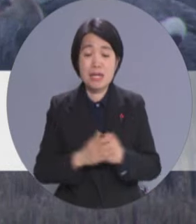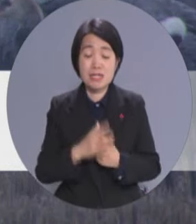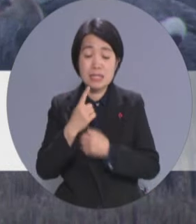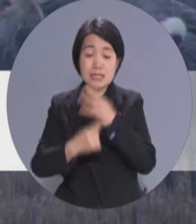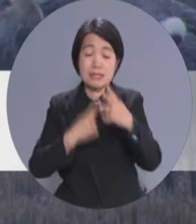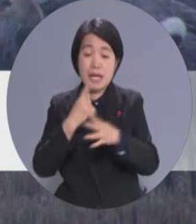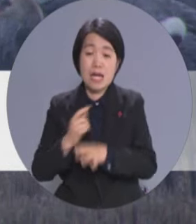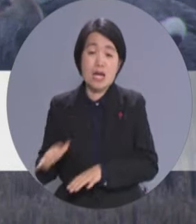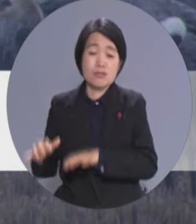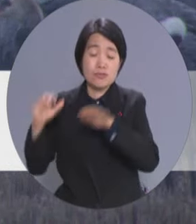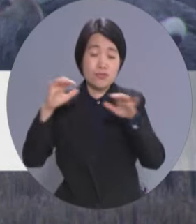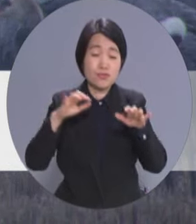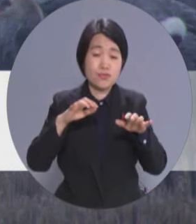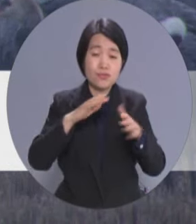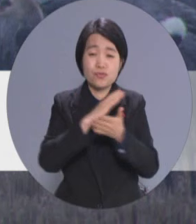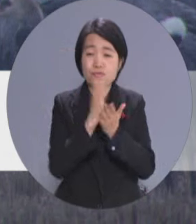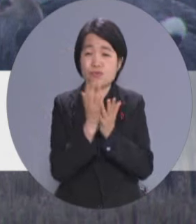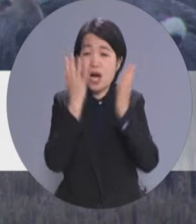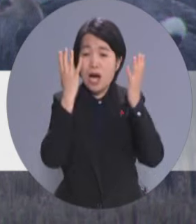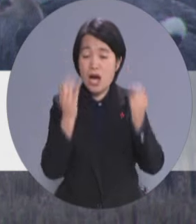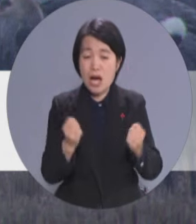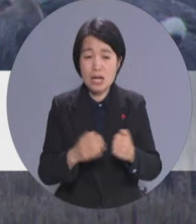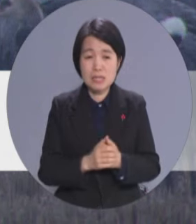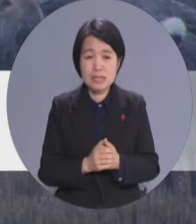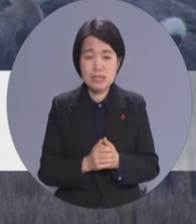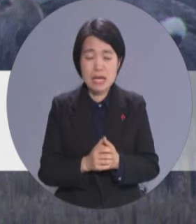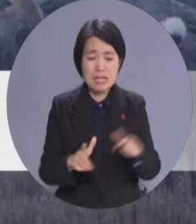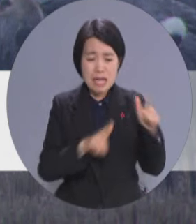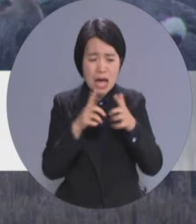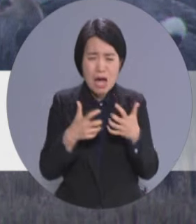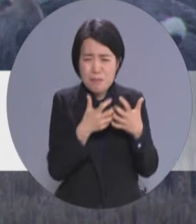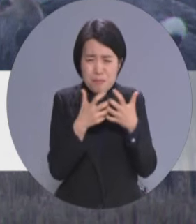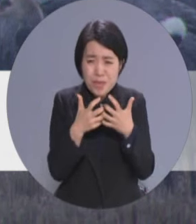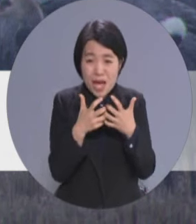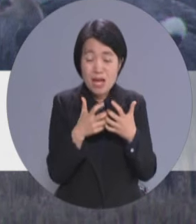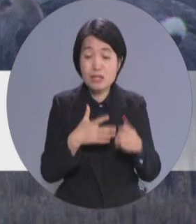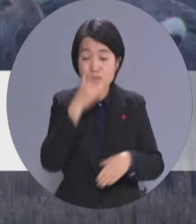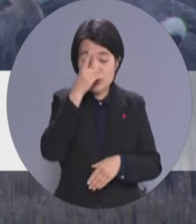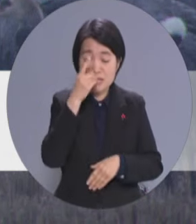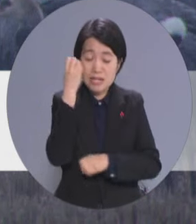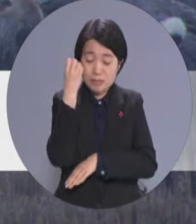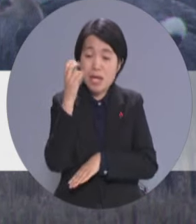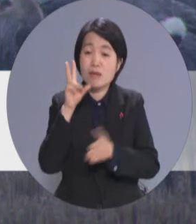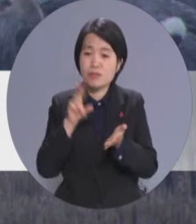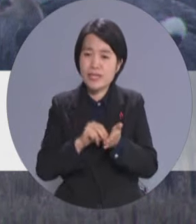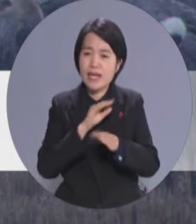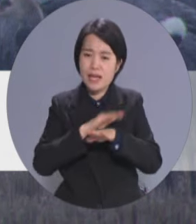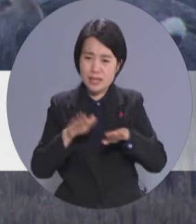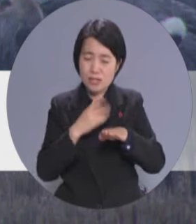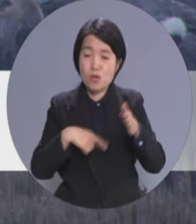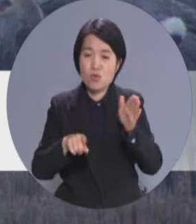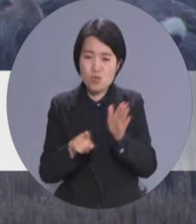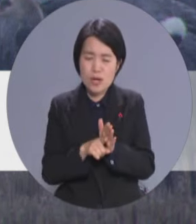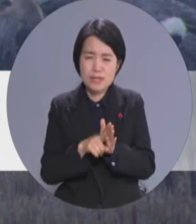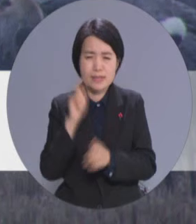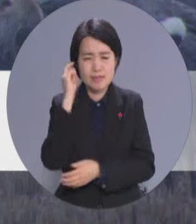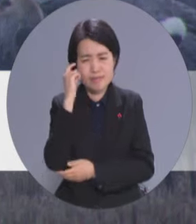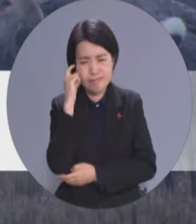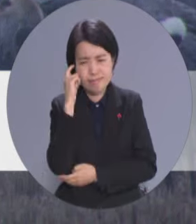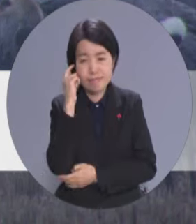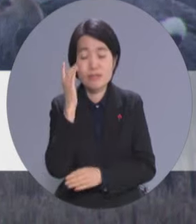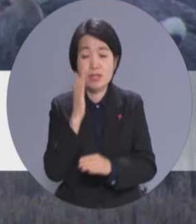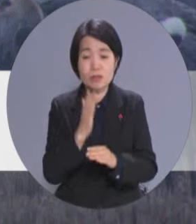개체들이 많은 만큼 서식 밀도도 높아질 수밖에 없는데요. 순천시가 근본적인 대책 마련을 위해 고민하고